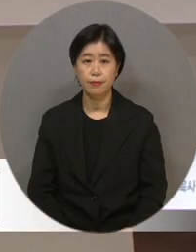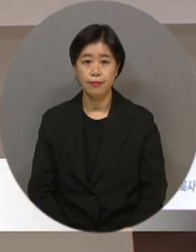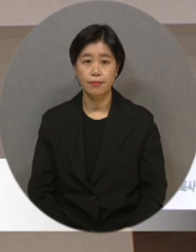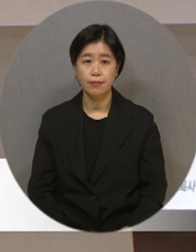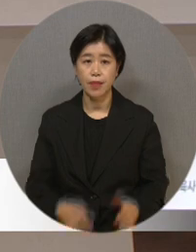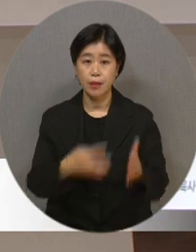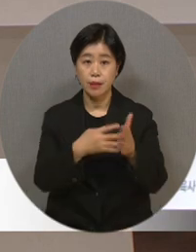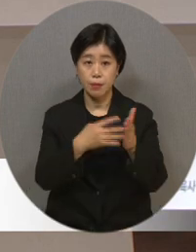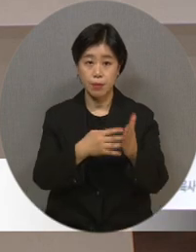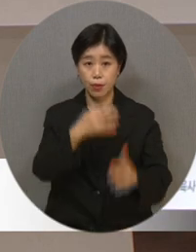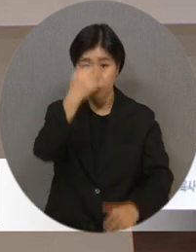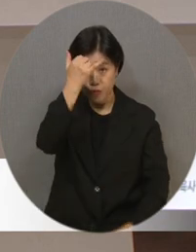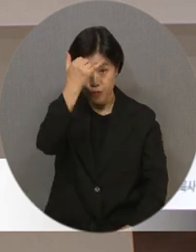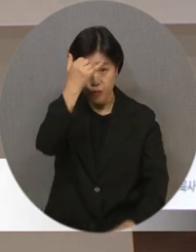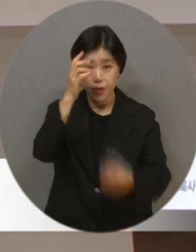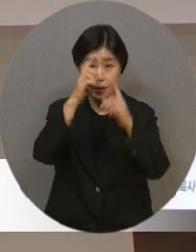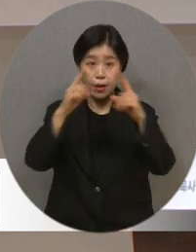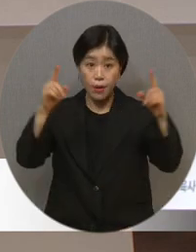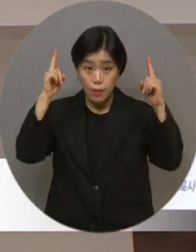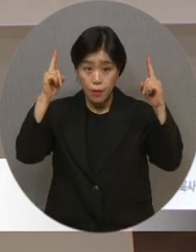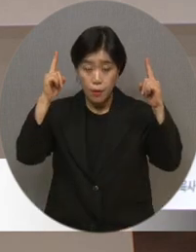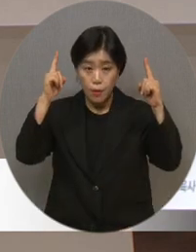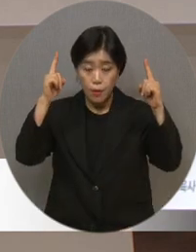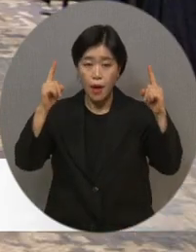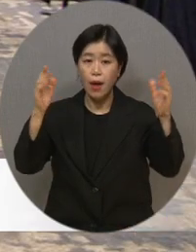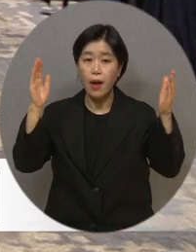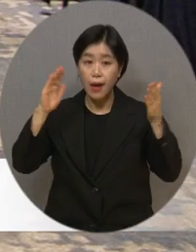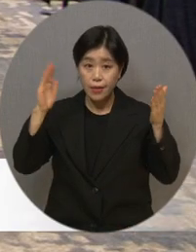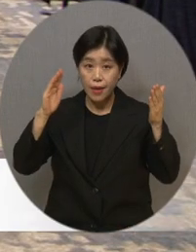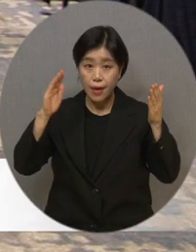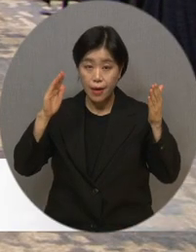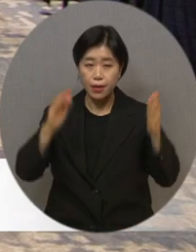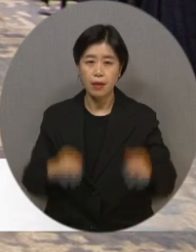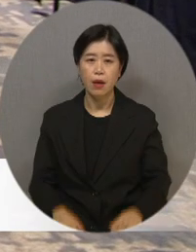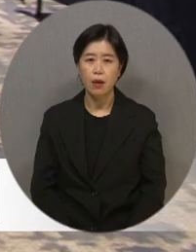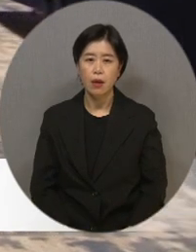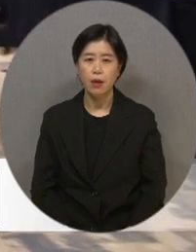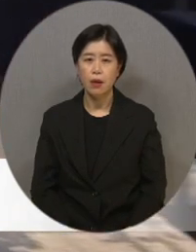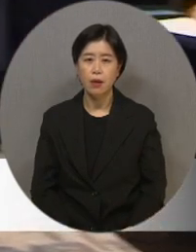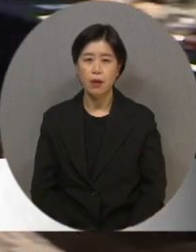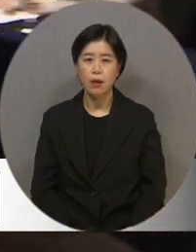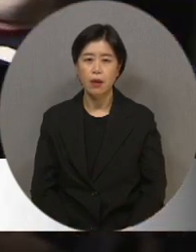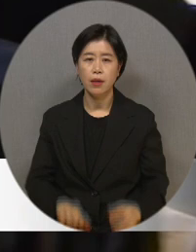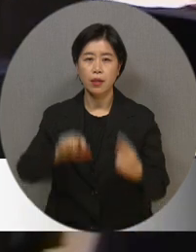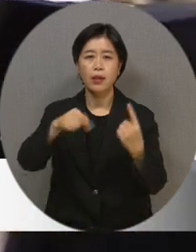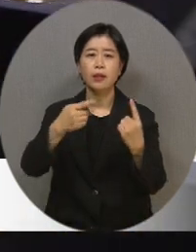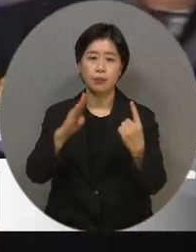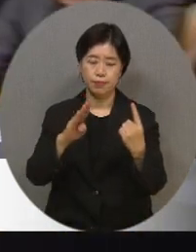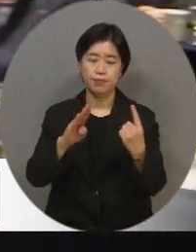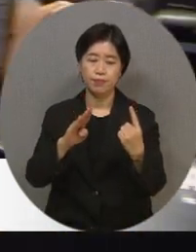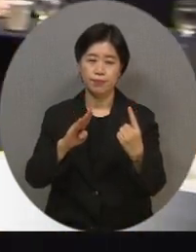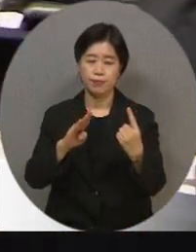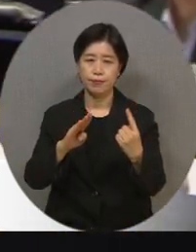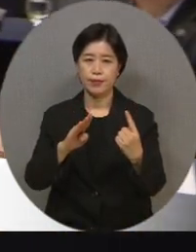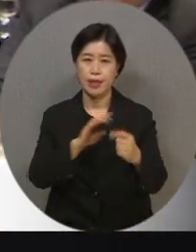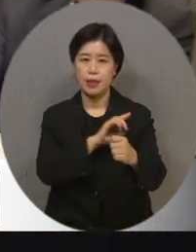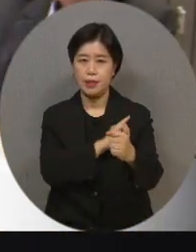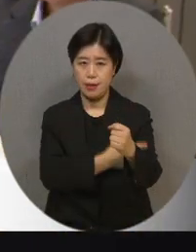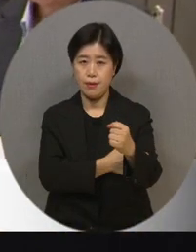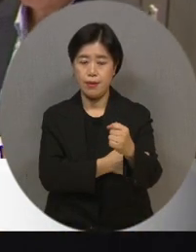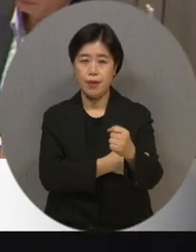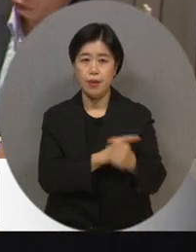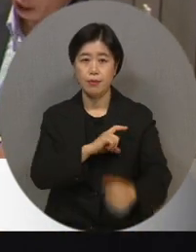사단법인 충유의 대학 수강생을 대상으로 충유의 교육사 1급 자격시험을 지난 23일 롯데호텔